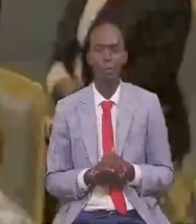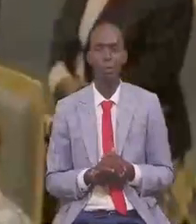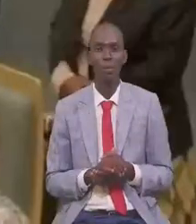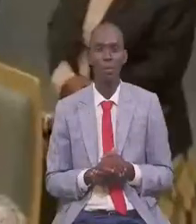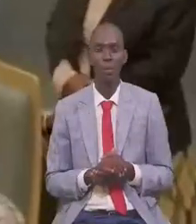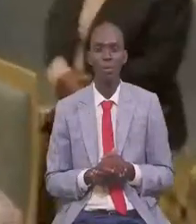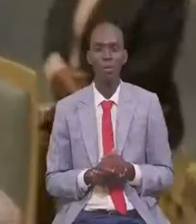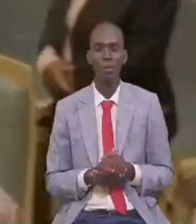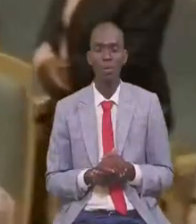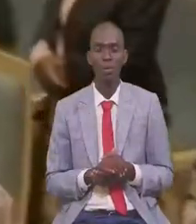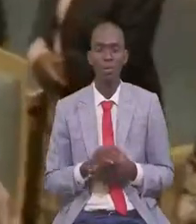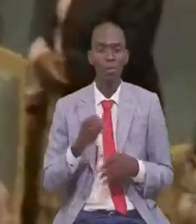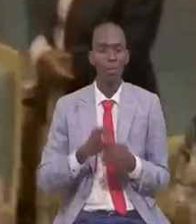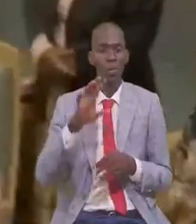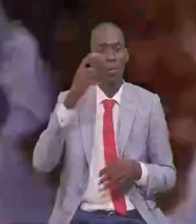dans ta pensée.